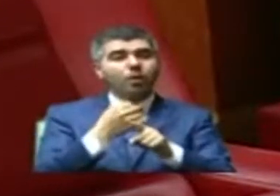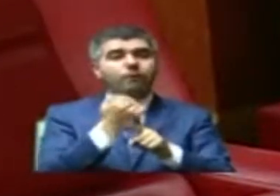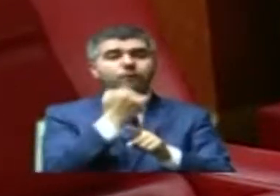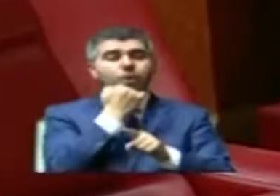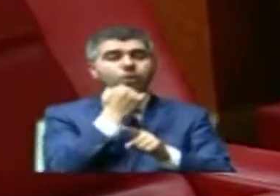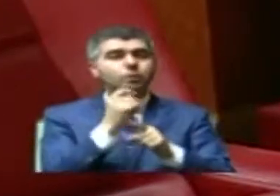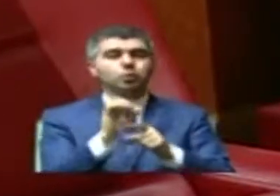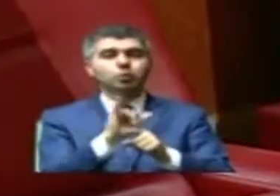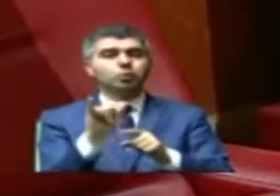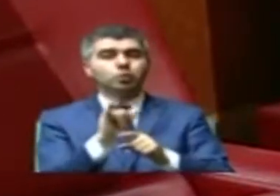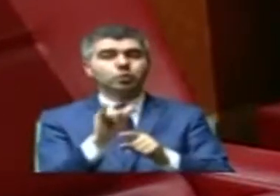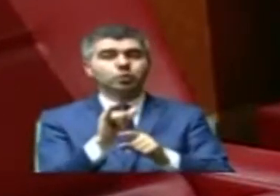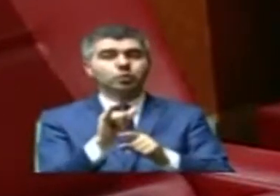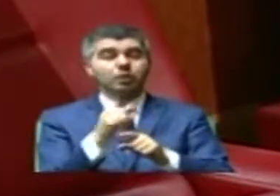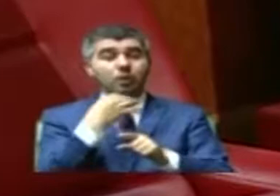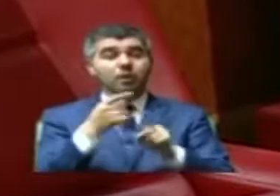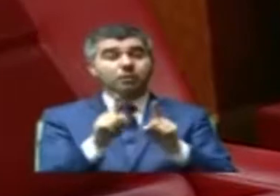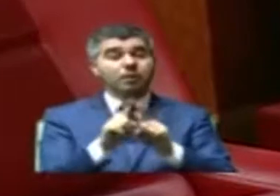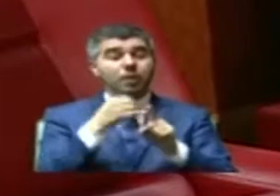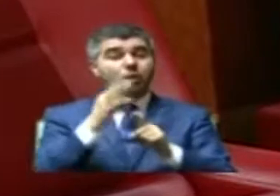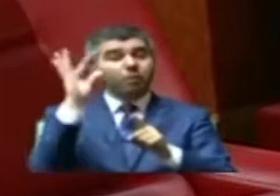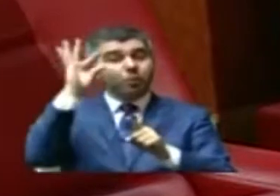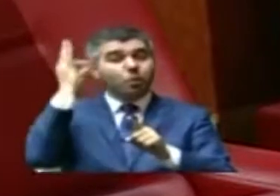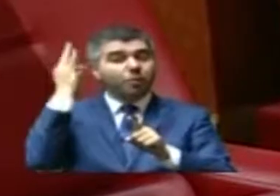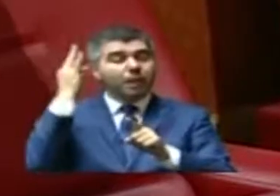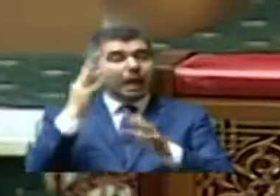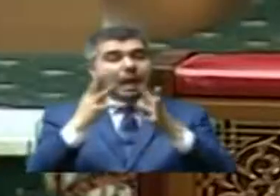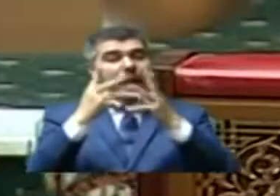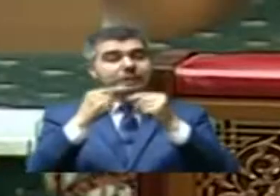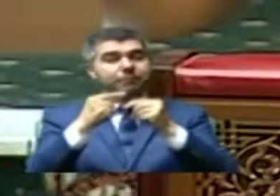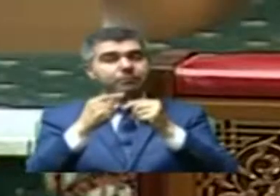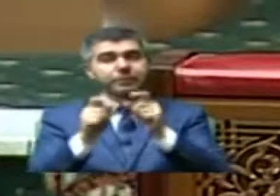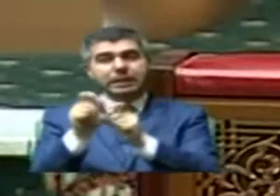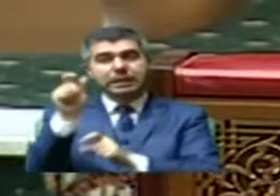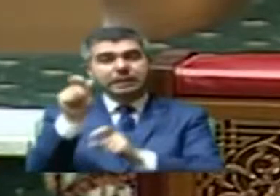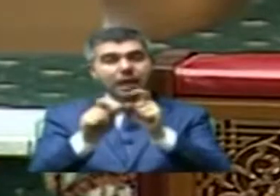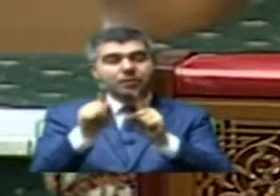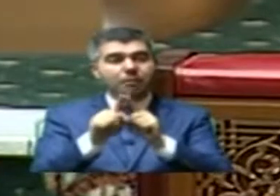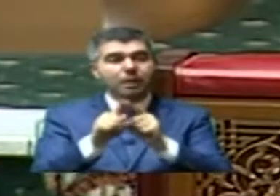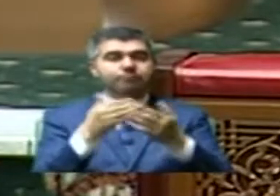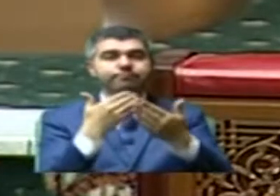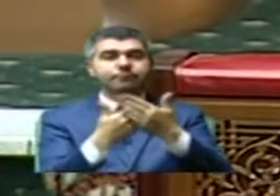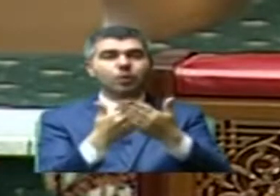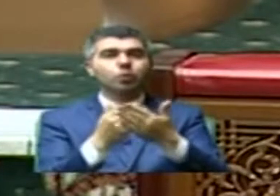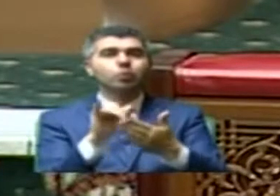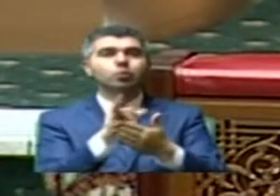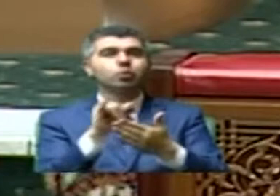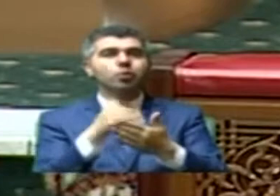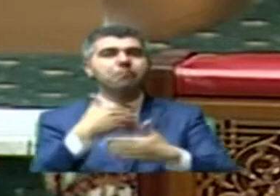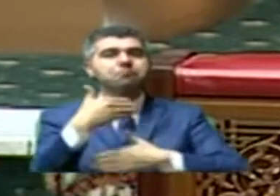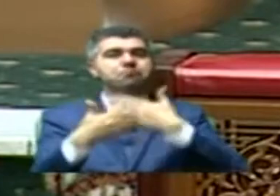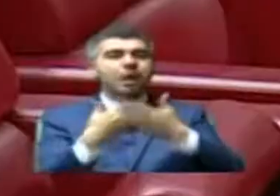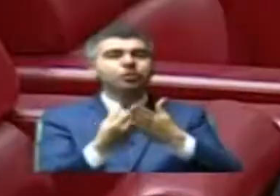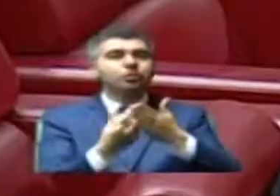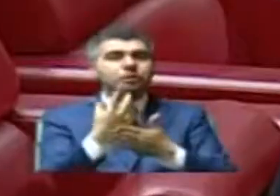سي بي اللي هي المندوبية السامية للتخطيط، كتجيب لنا المعطيات اللي كتبين لنا شنو هي المنهجية اللي غادي نتبعوا،